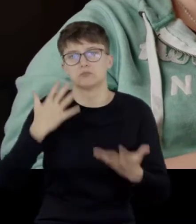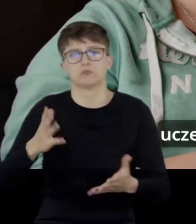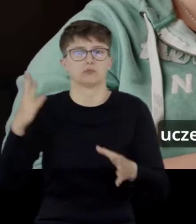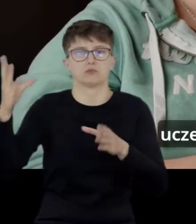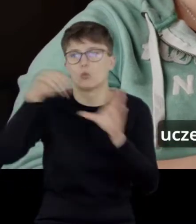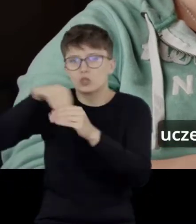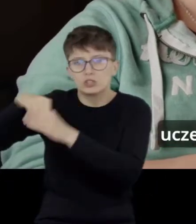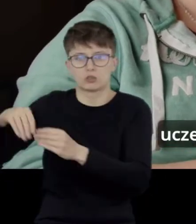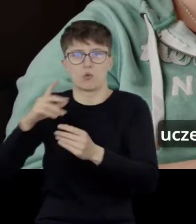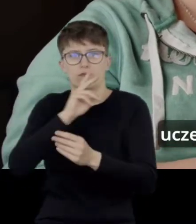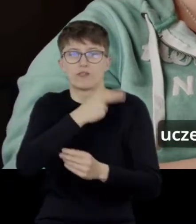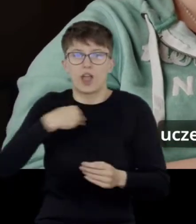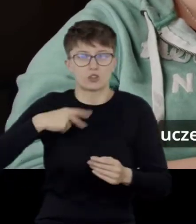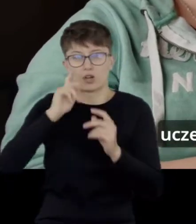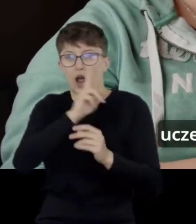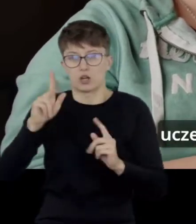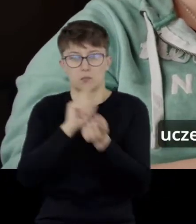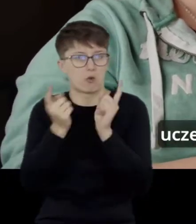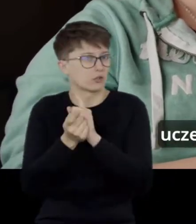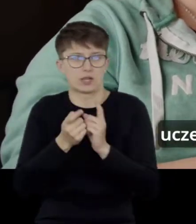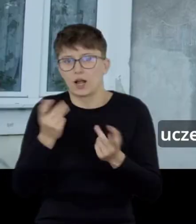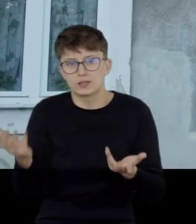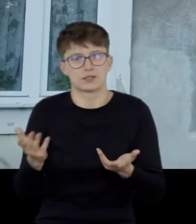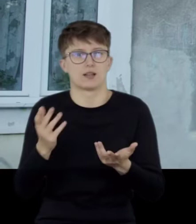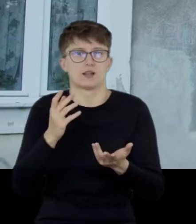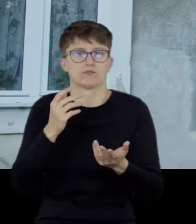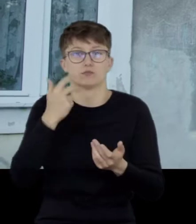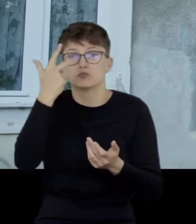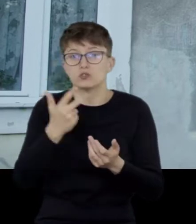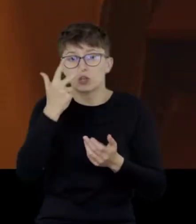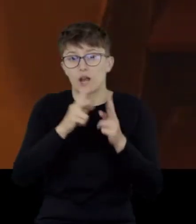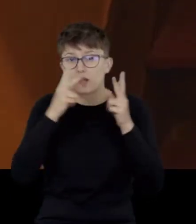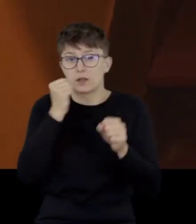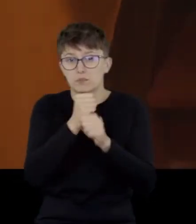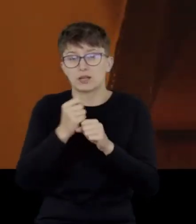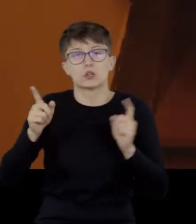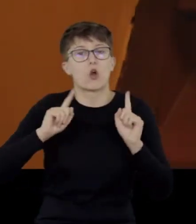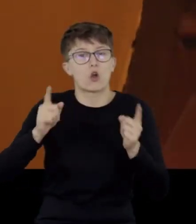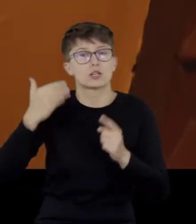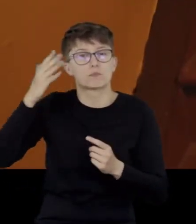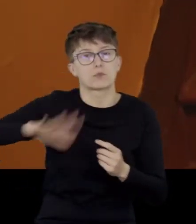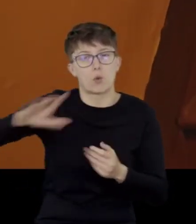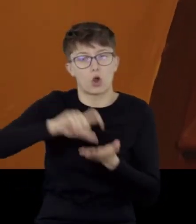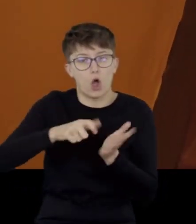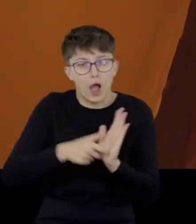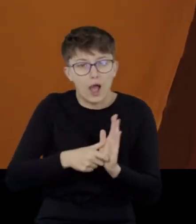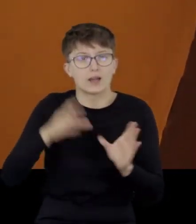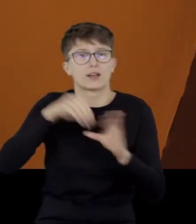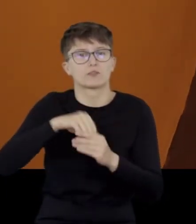staż. Uczestniczyła we wszystkich praktycznie naszych spotkaniach. W trakcie tych 3 lat pracy organizatora społeczności